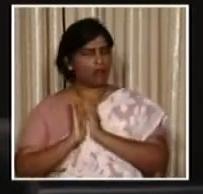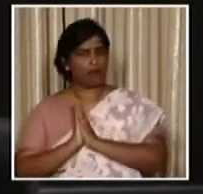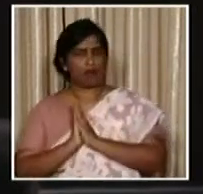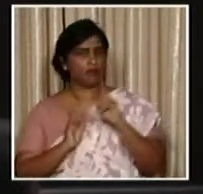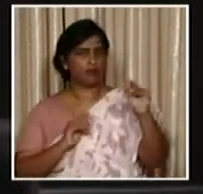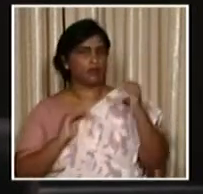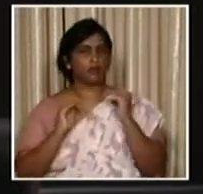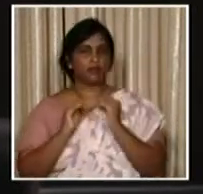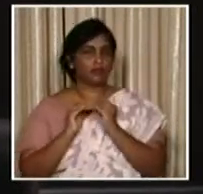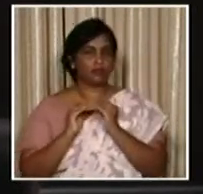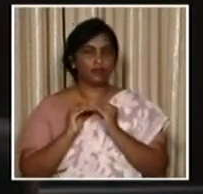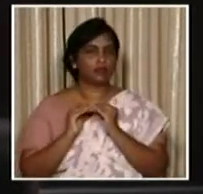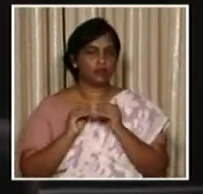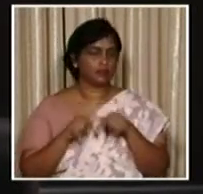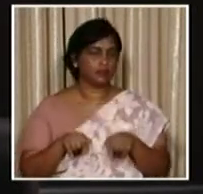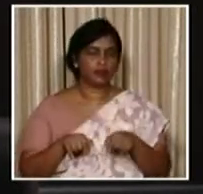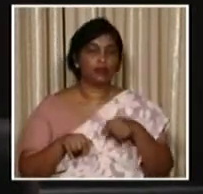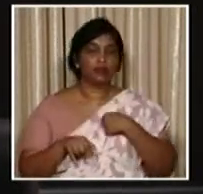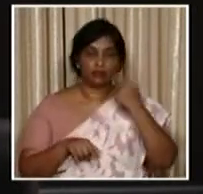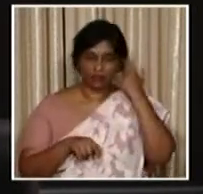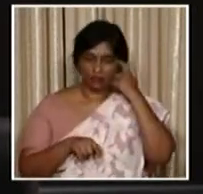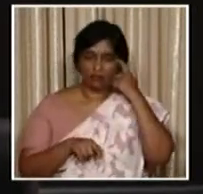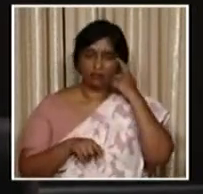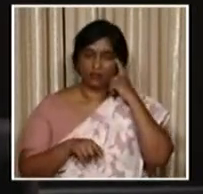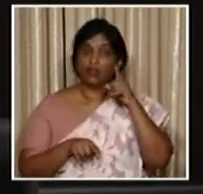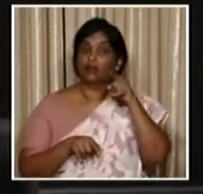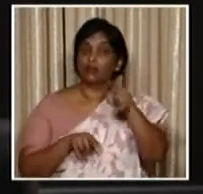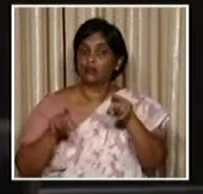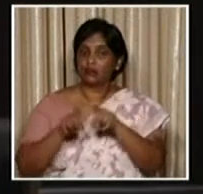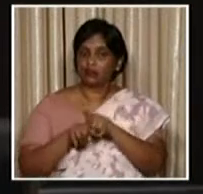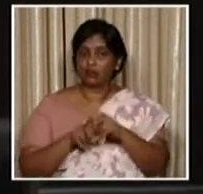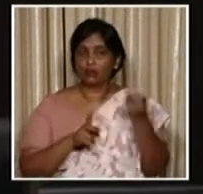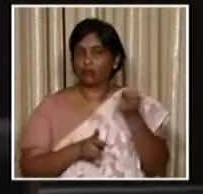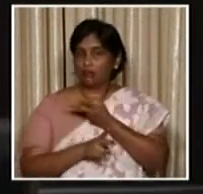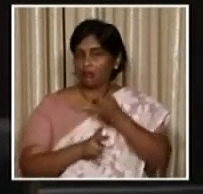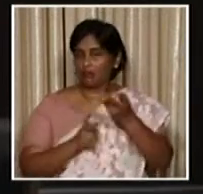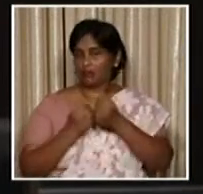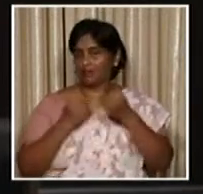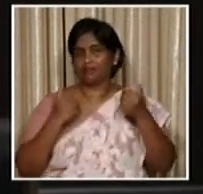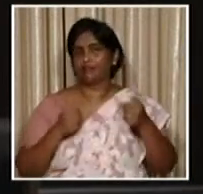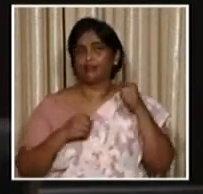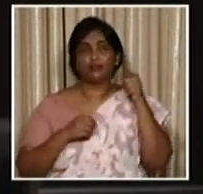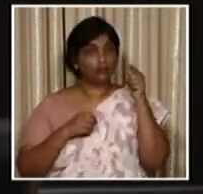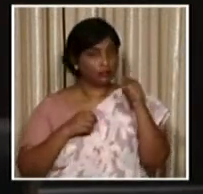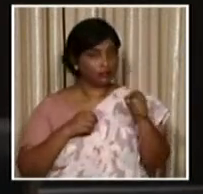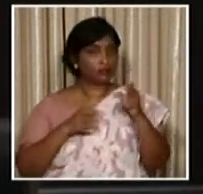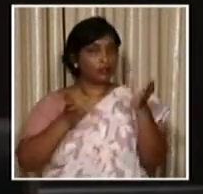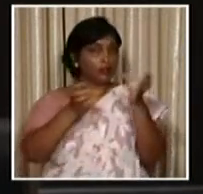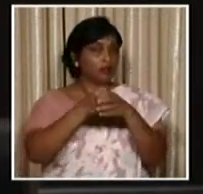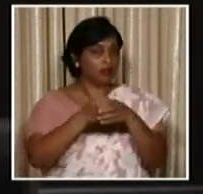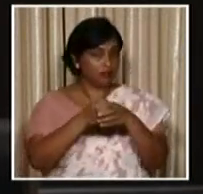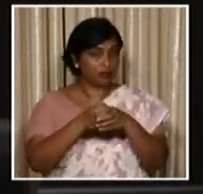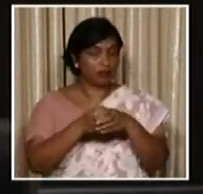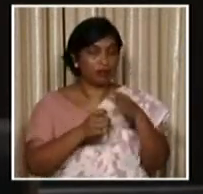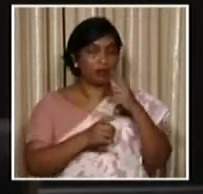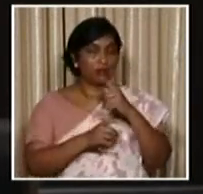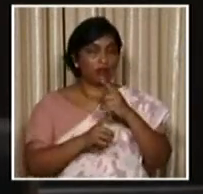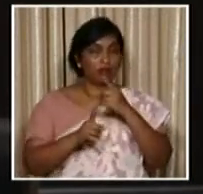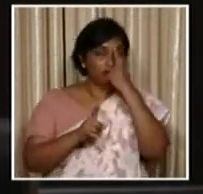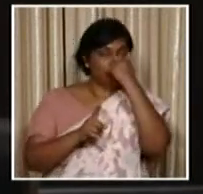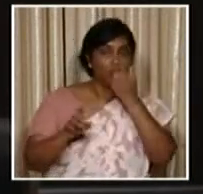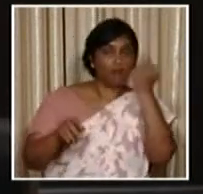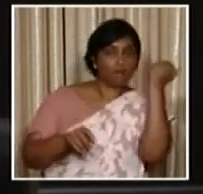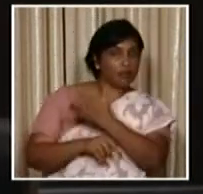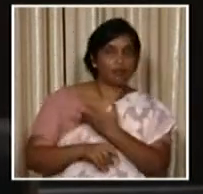සමාන තැනක හම්බෙච්ච ධර්මයක්. ඒක මතක තියාගන්න. ඒ නිසා මේක දෙපැත්තට ගියා කියලා ඔබතුමාගේ කණ්ඩායමකට කුරුසකාරයෝ මරන්න